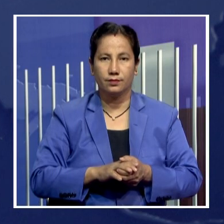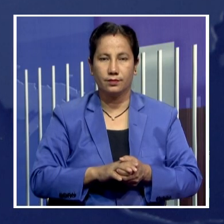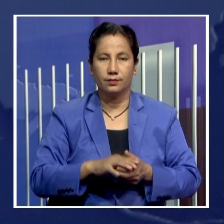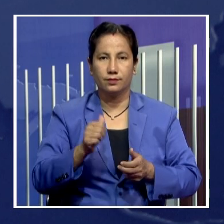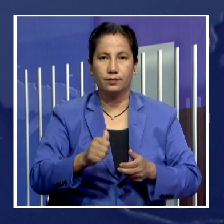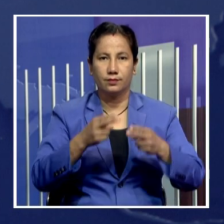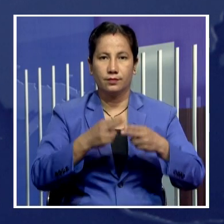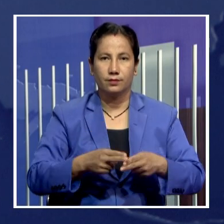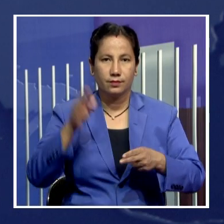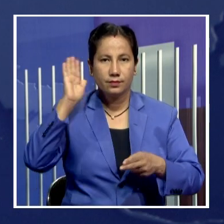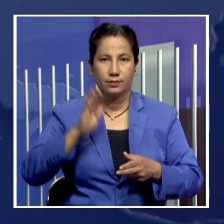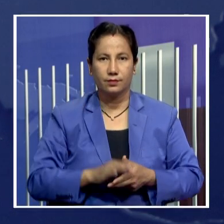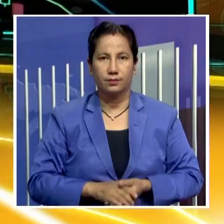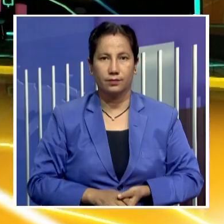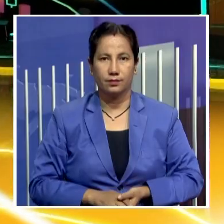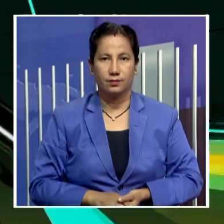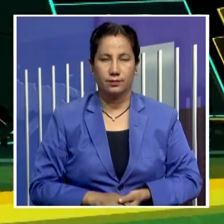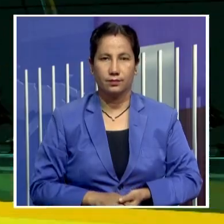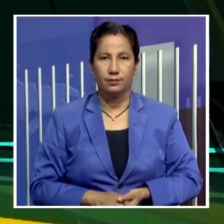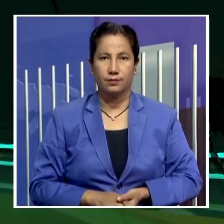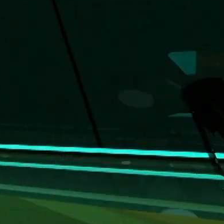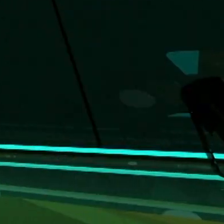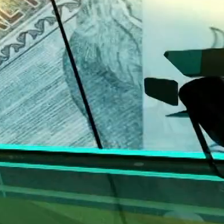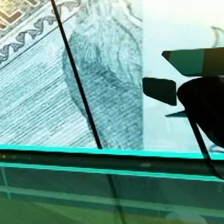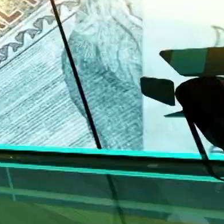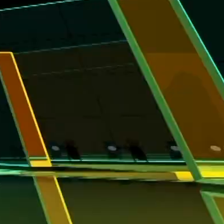अब आर्थिक समाचार।